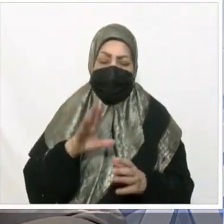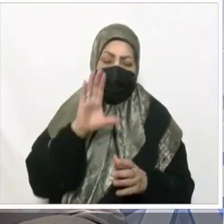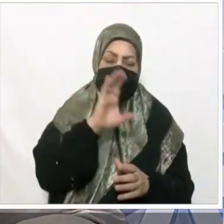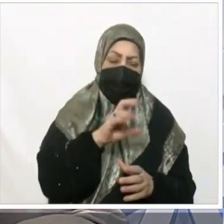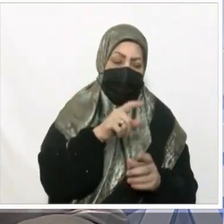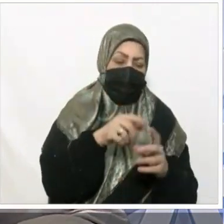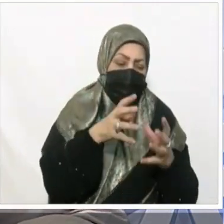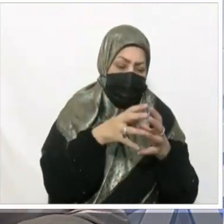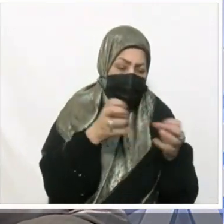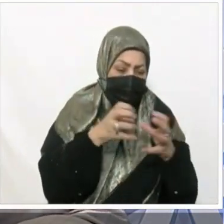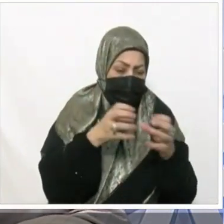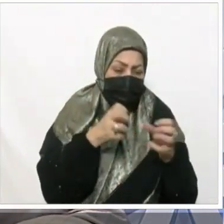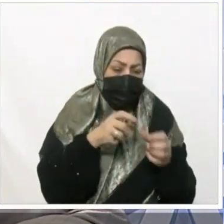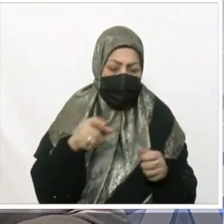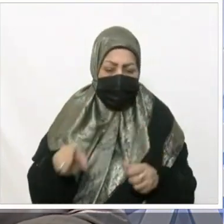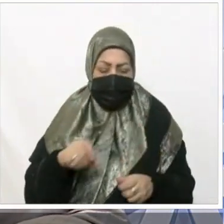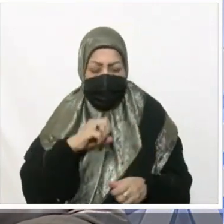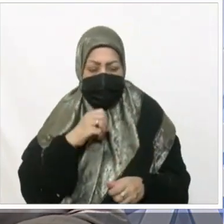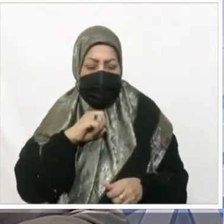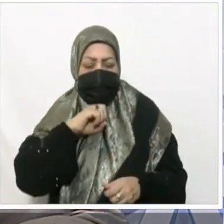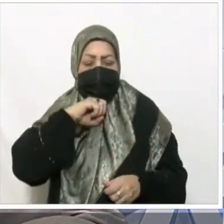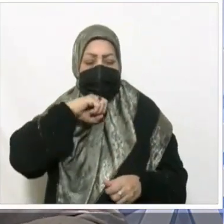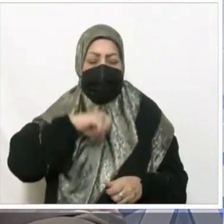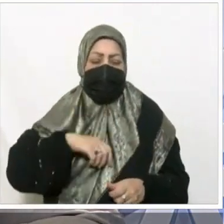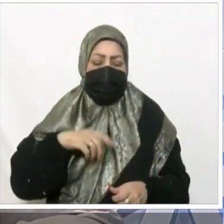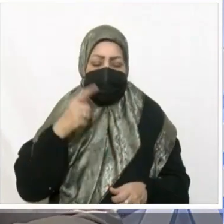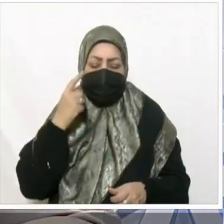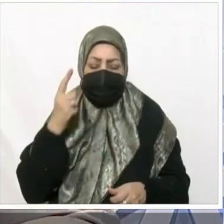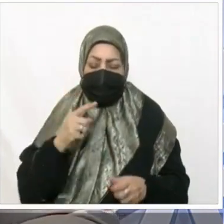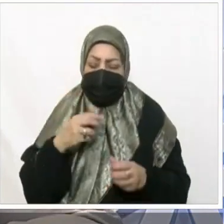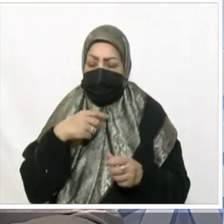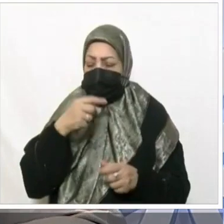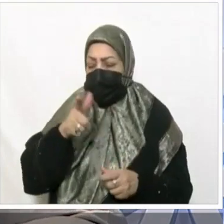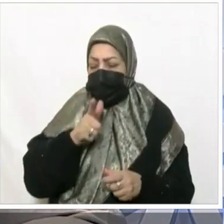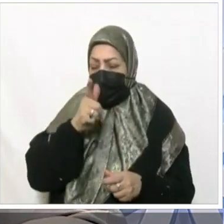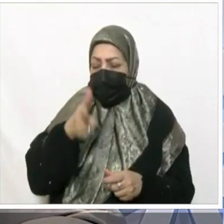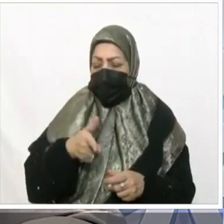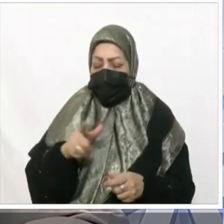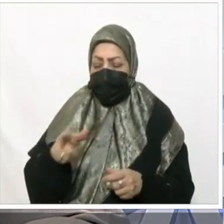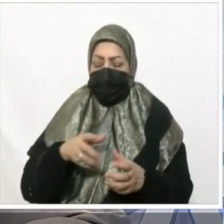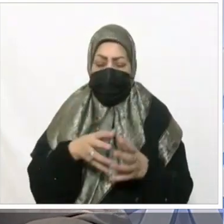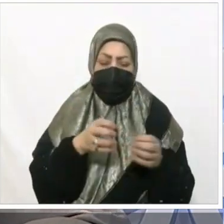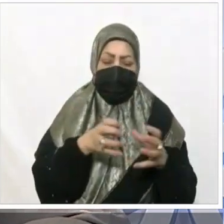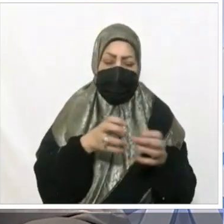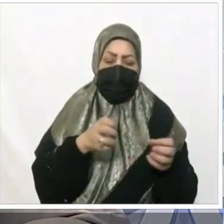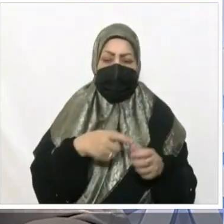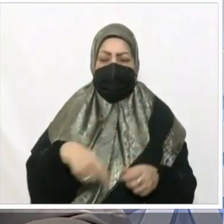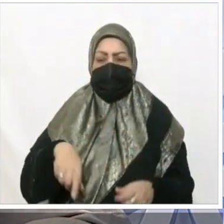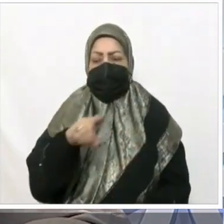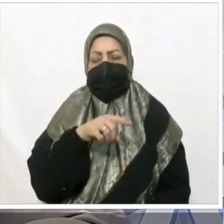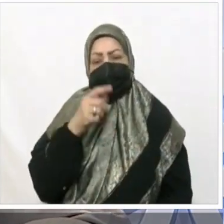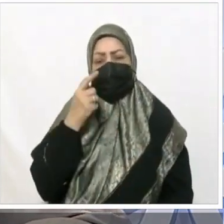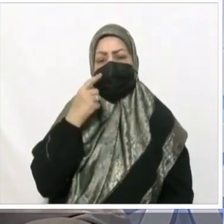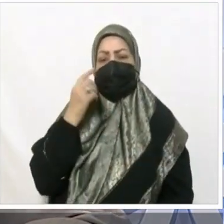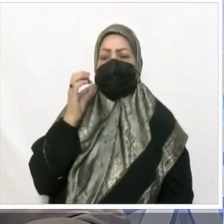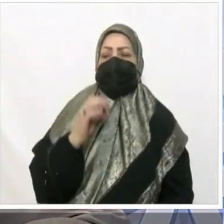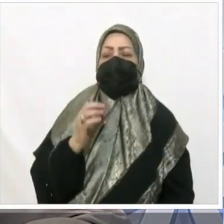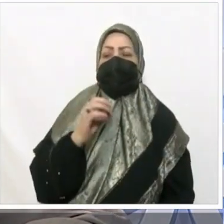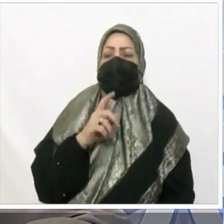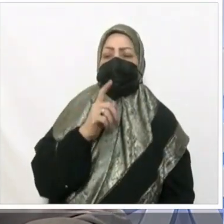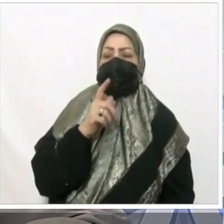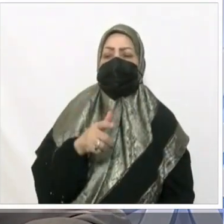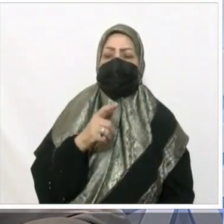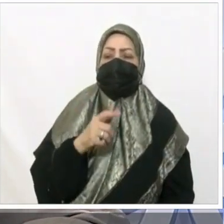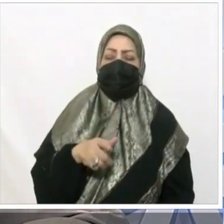صلى الله عليه وسلم من توضأ يوم الجمعة فبها ونمت ومن اغتسل فالغسل أفضل، والأحاديث الأخرى التي تدعو إلى